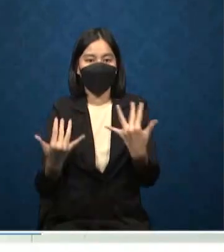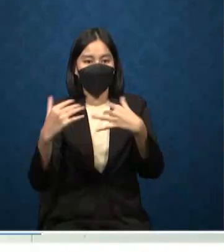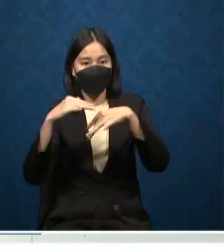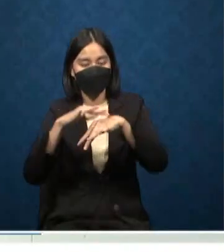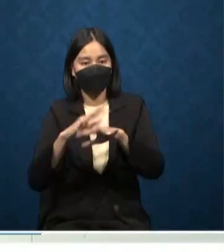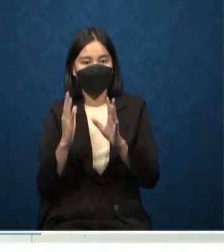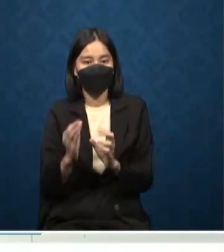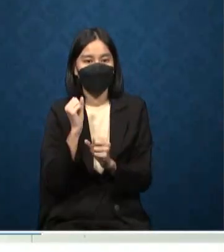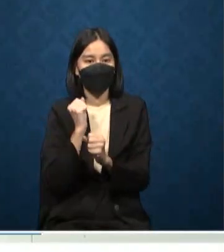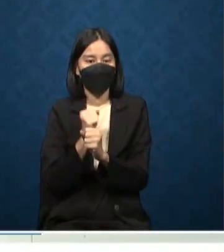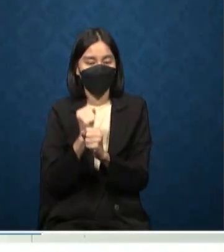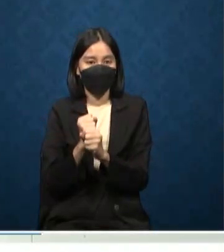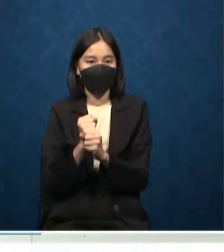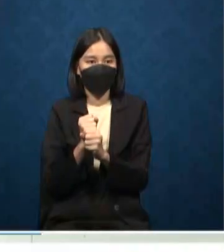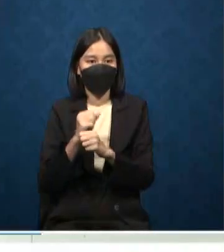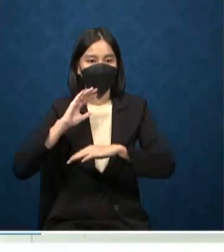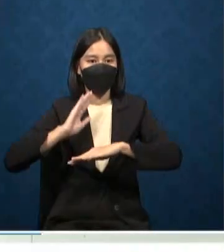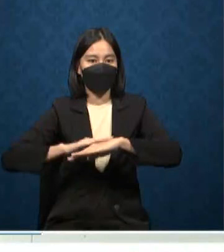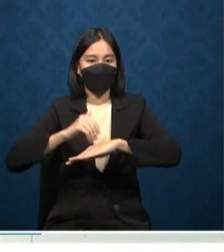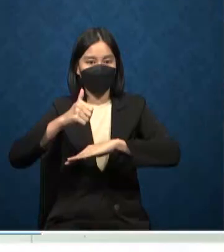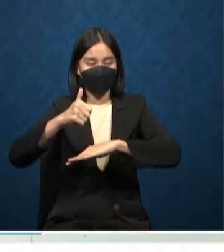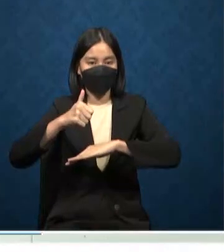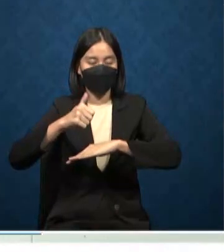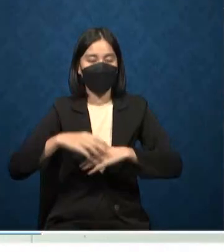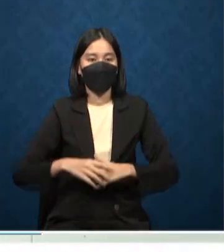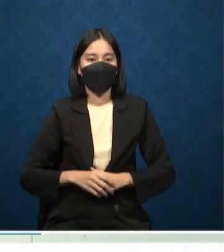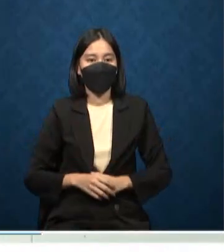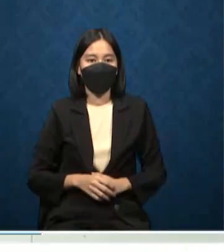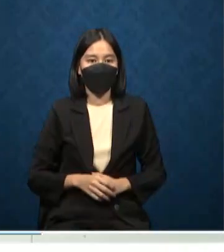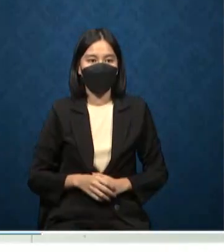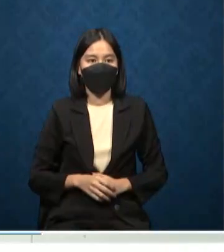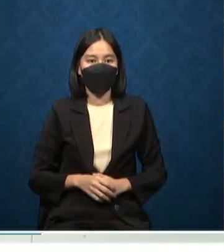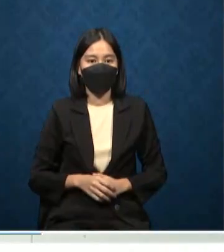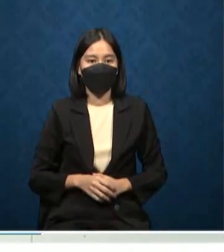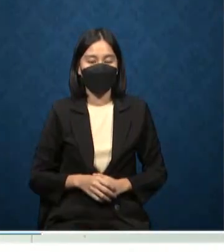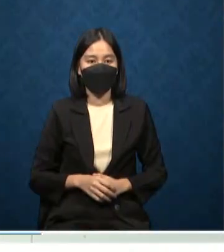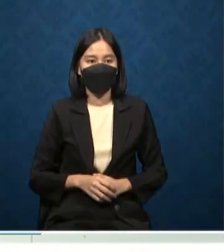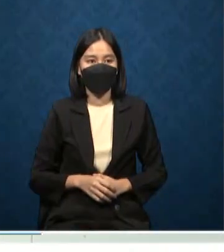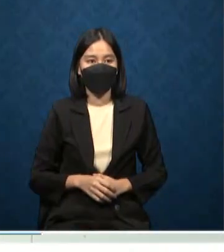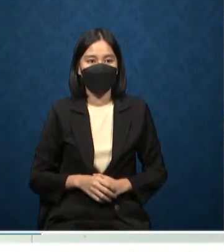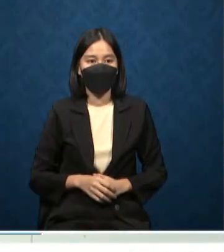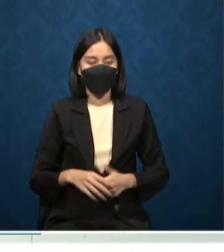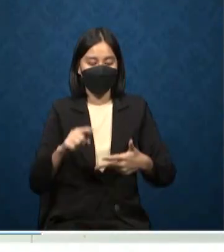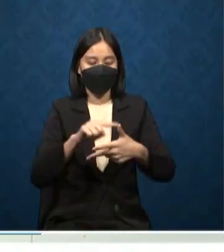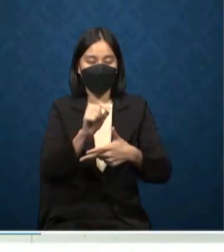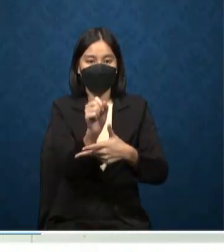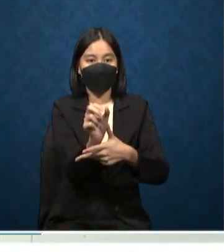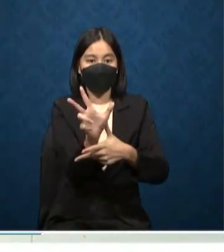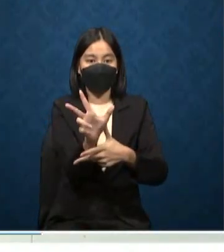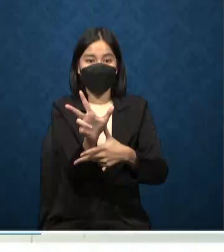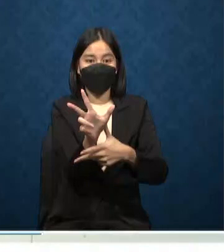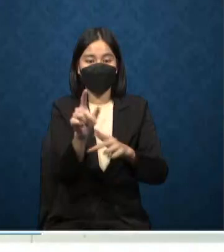ทำงานอย่างมืออาชีพซึ่งเป็น3ประเด็นหลักคือ 1